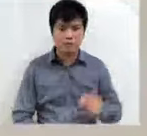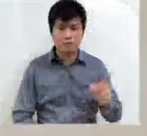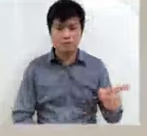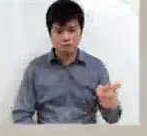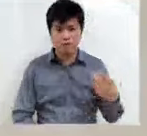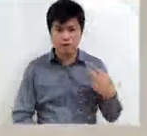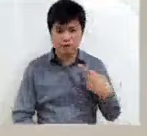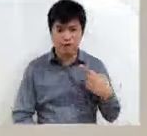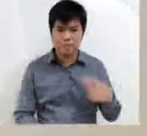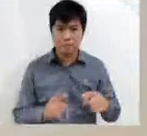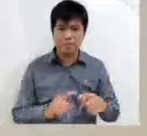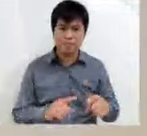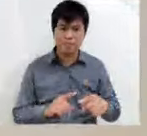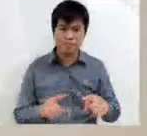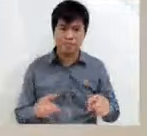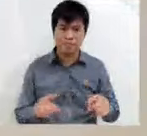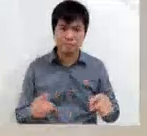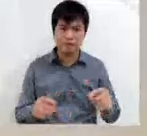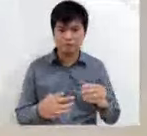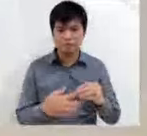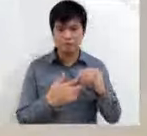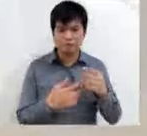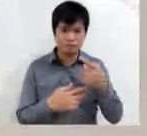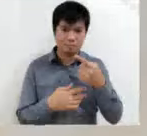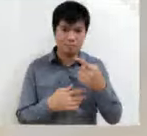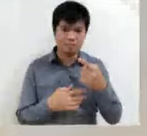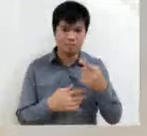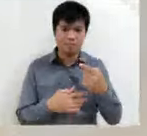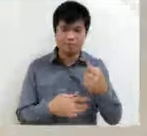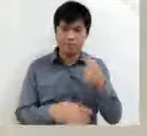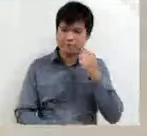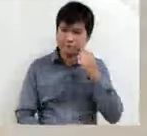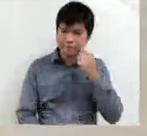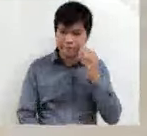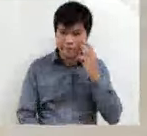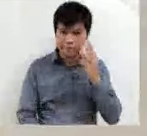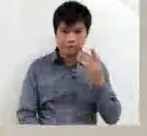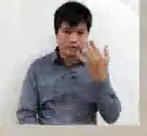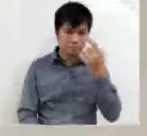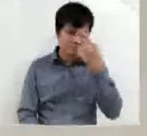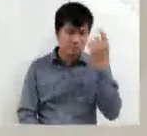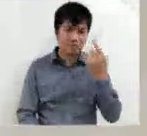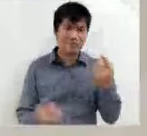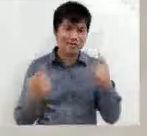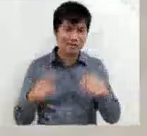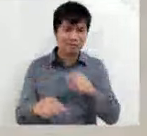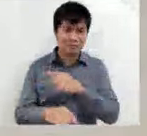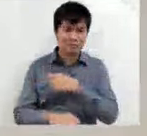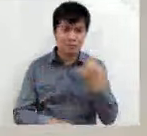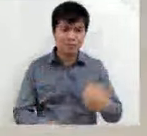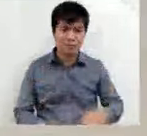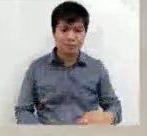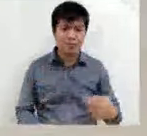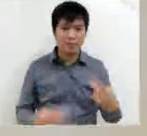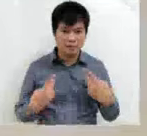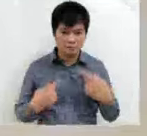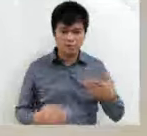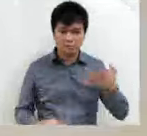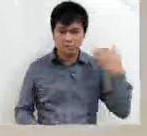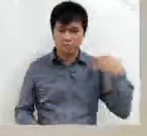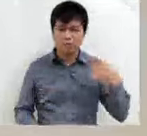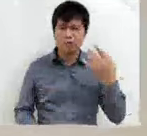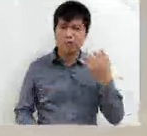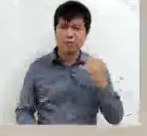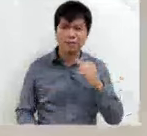getting aware of it now because of what's happening in China. Meron tayo noon, kaya lang the reason why it's not reported